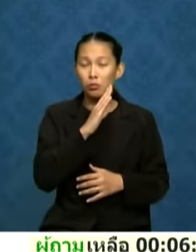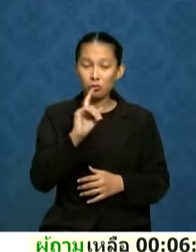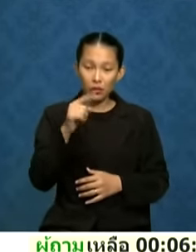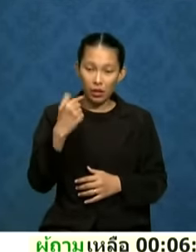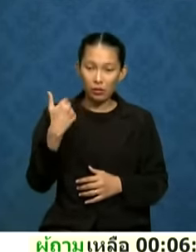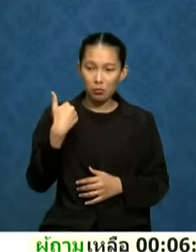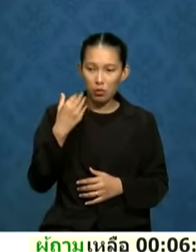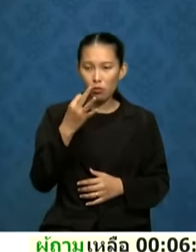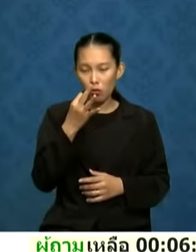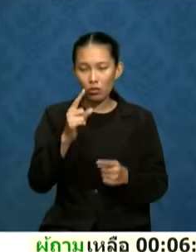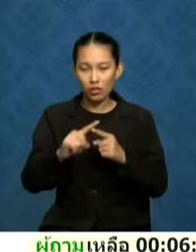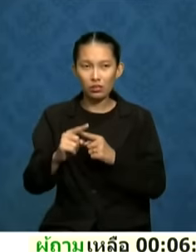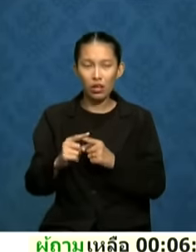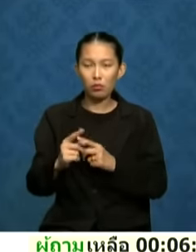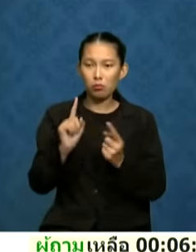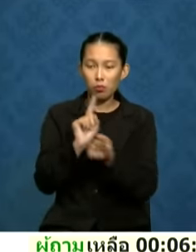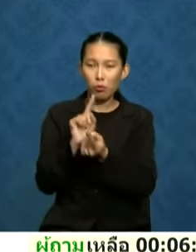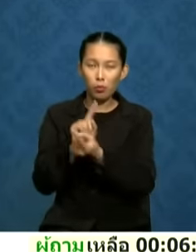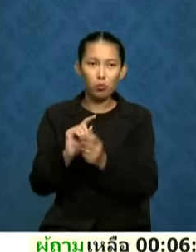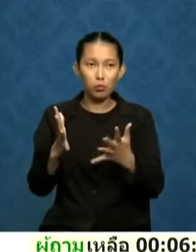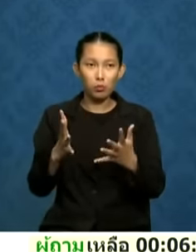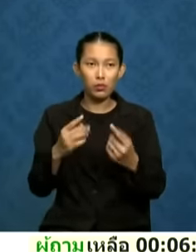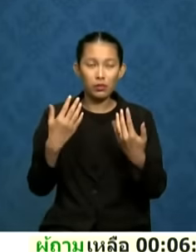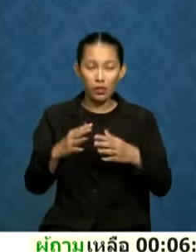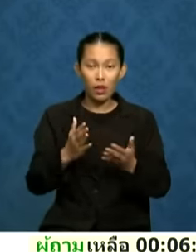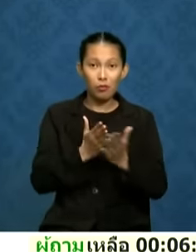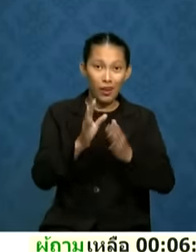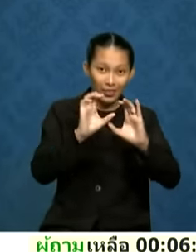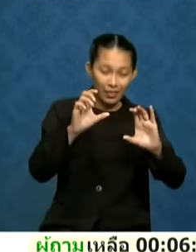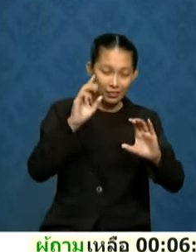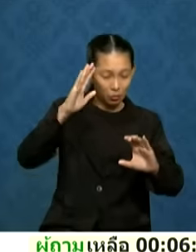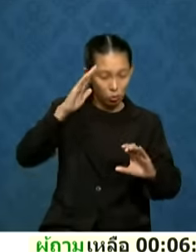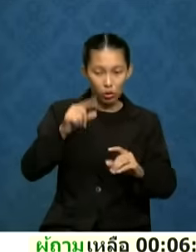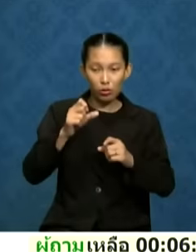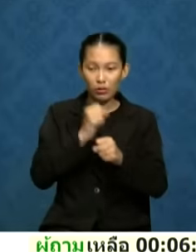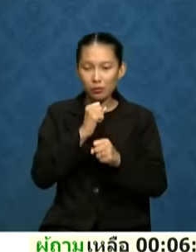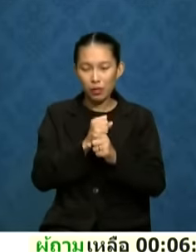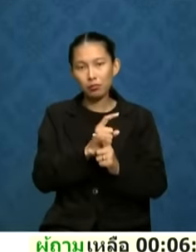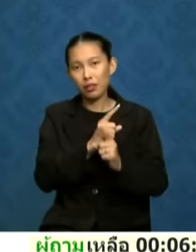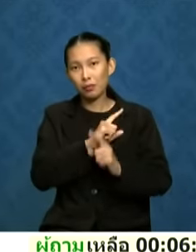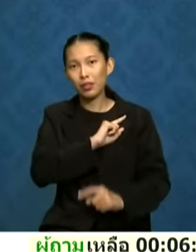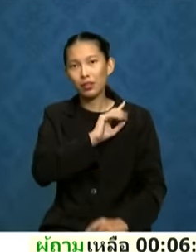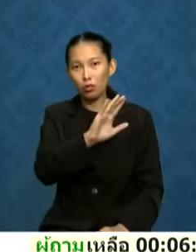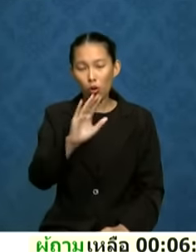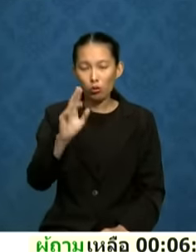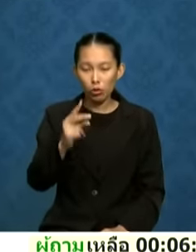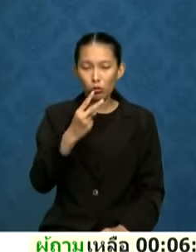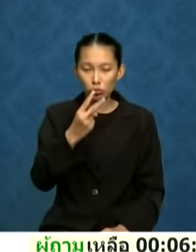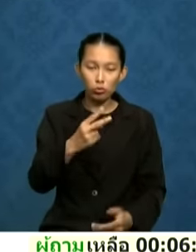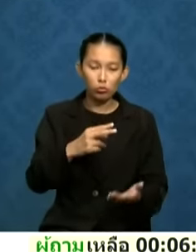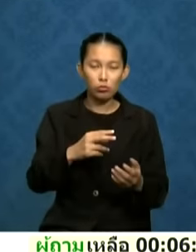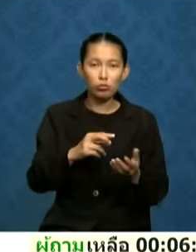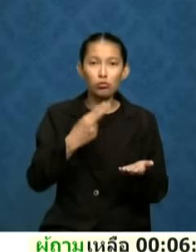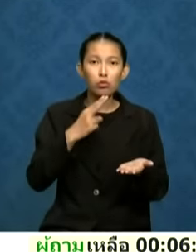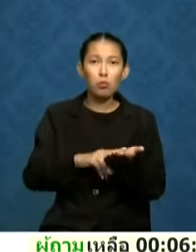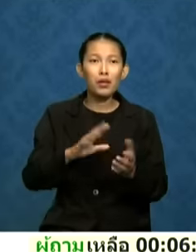า ทงหมดตอนนี้ยังหาตวไม่ได้ซึ่หน้าที่ของไฟรัฐก็คือตำรวกต้ดำเนนการไปก็ต้องดูหมายจบต่าง แล้วก